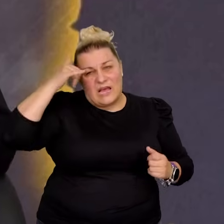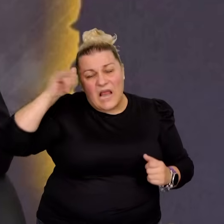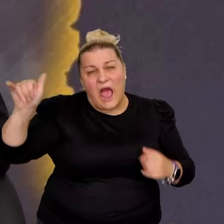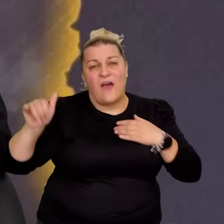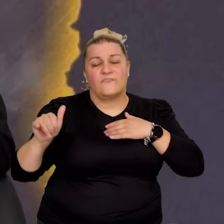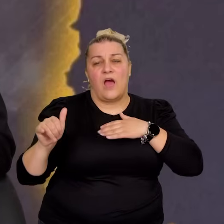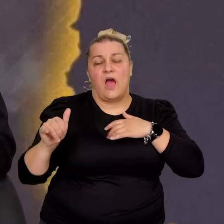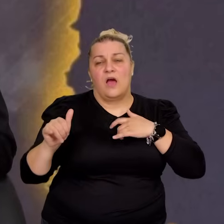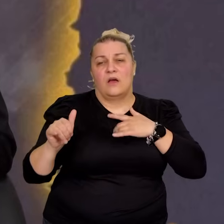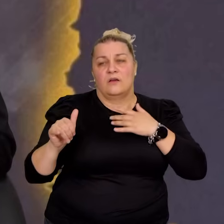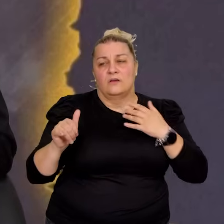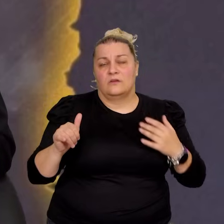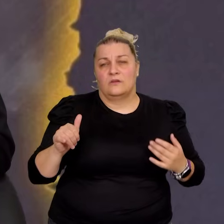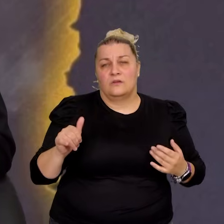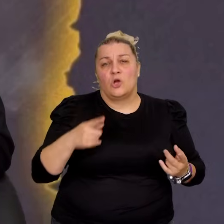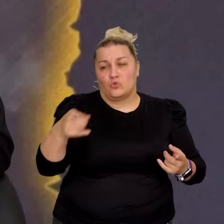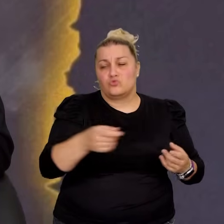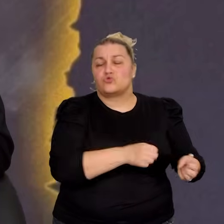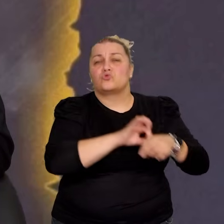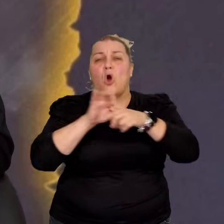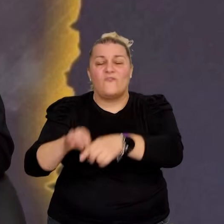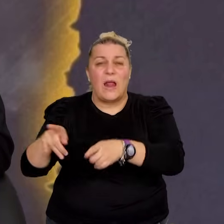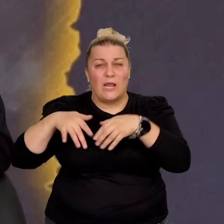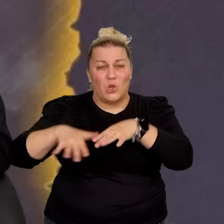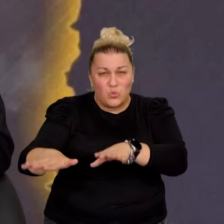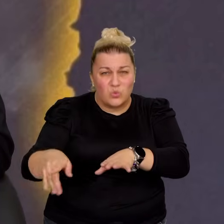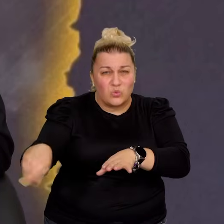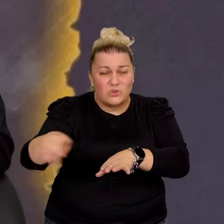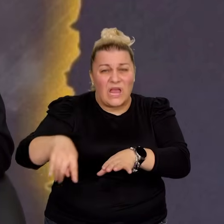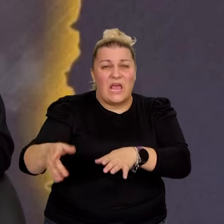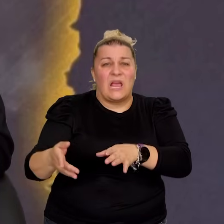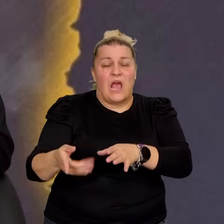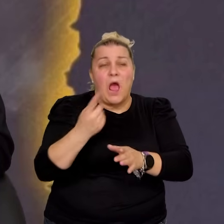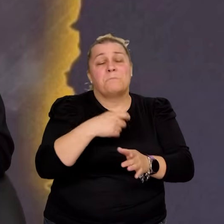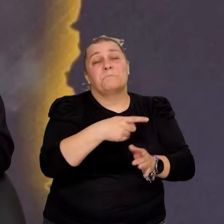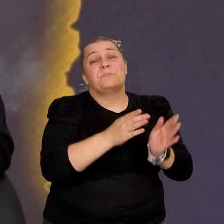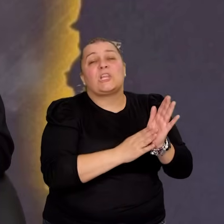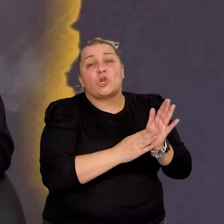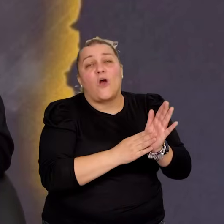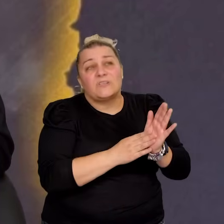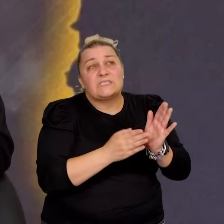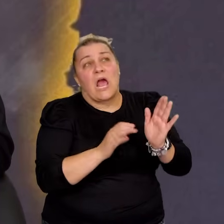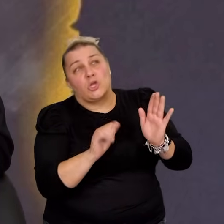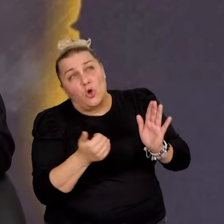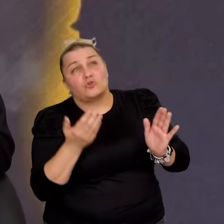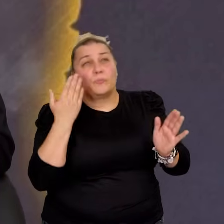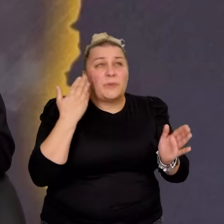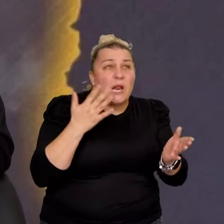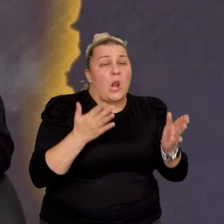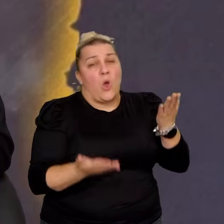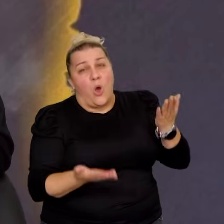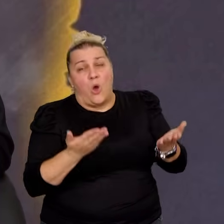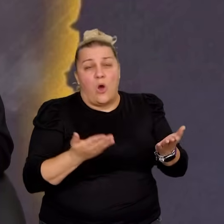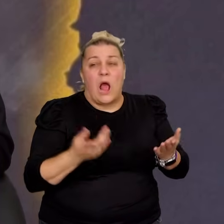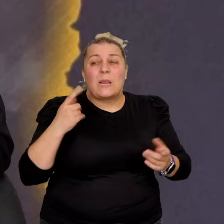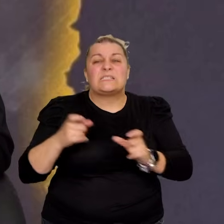krave i stoka, već da, udoveli su te ljude, znači, tako da je u Mitrovici, ajde, još nekako bilo usporedbi